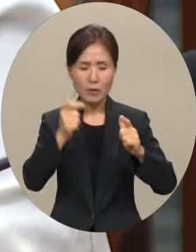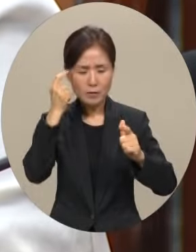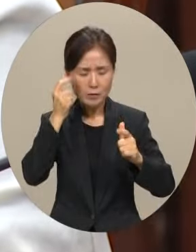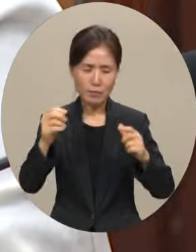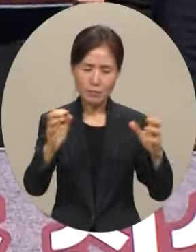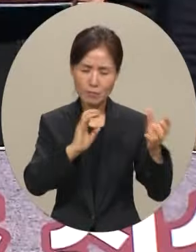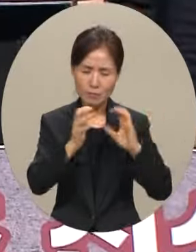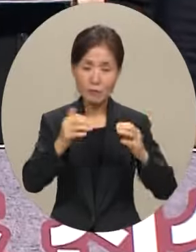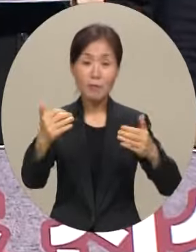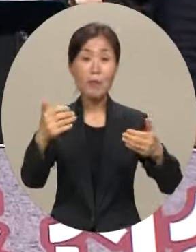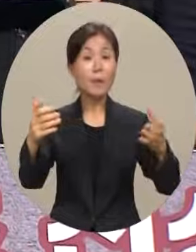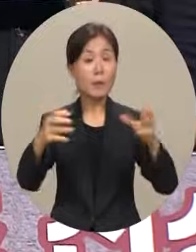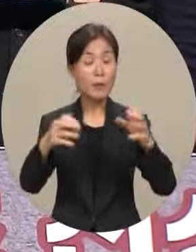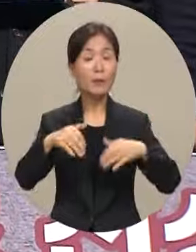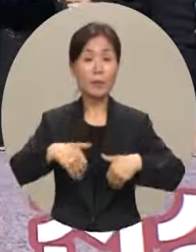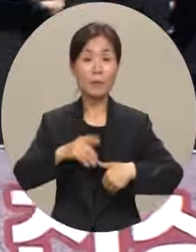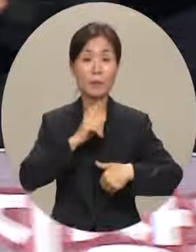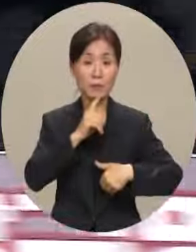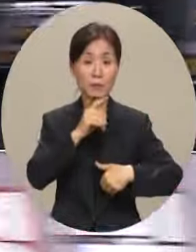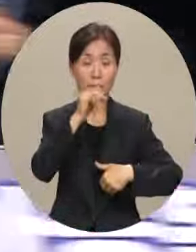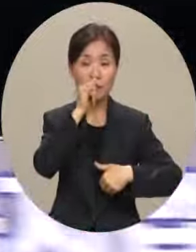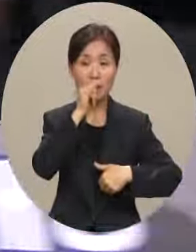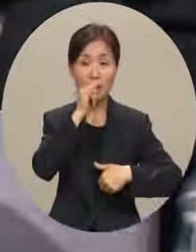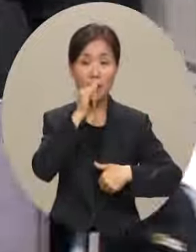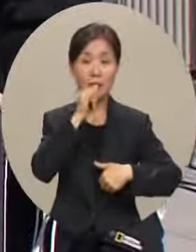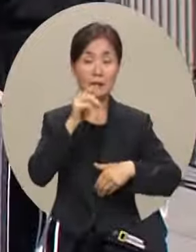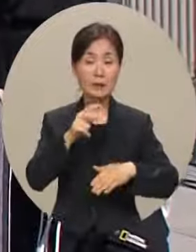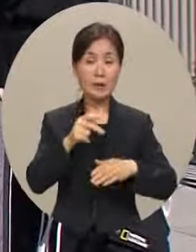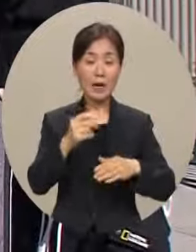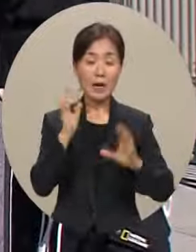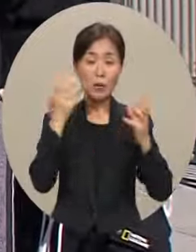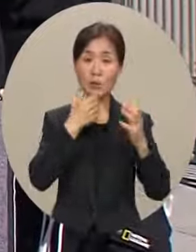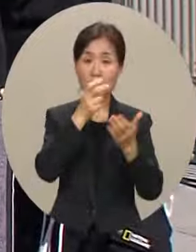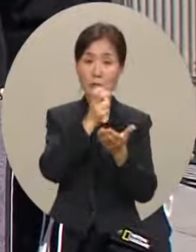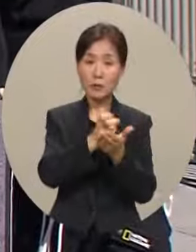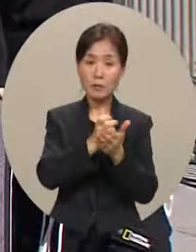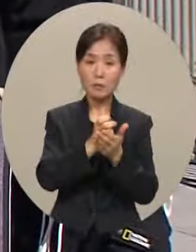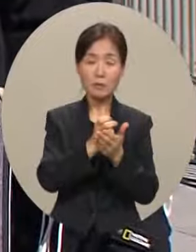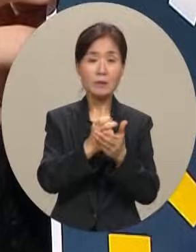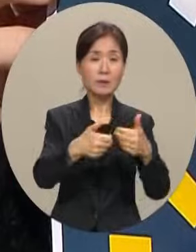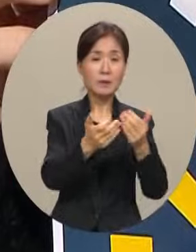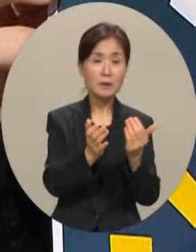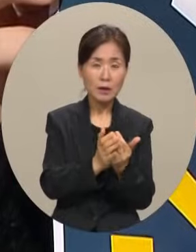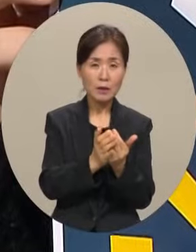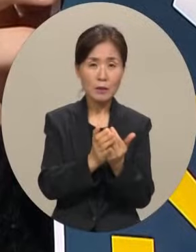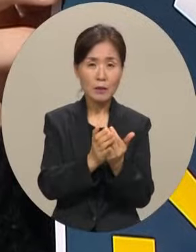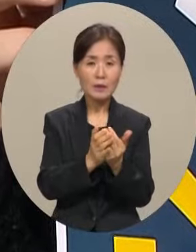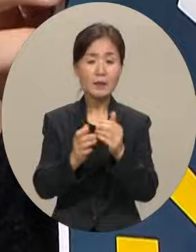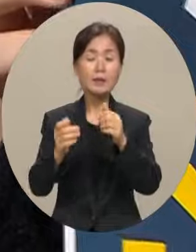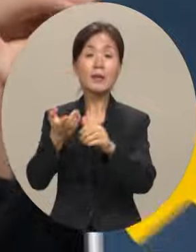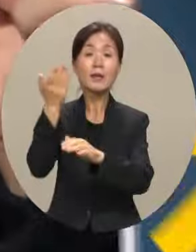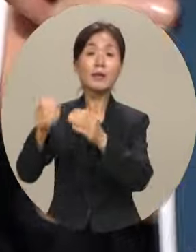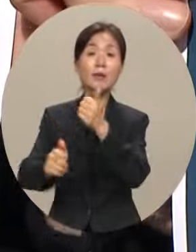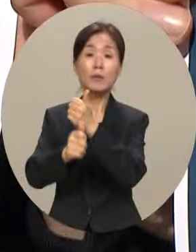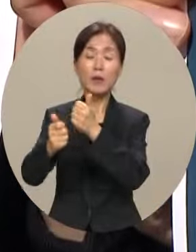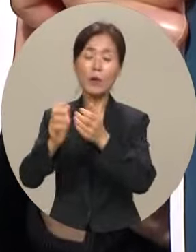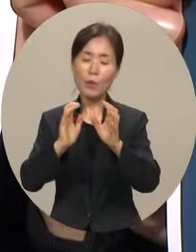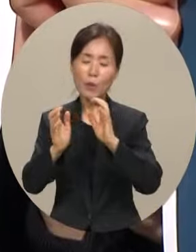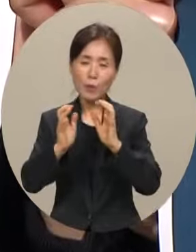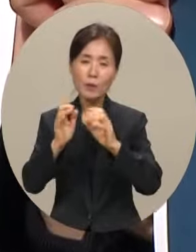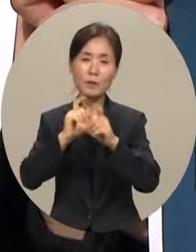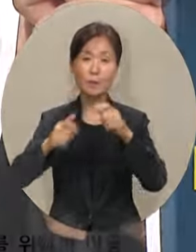설명했습니다. 당론에서 미뤄진 아동복지법은 당과 상임위 차원의 후속 논의가 이어질 것으로 보입니다. EBS